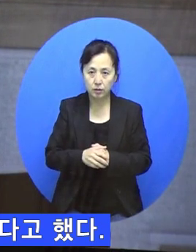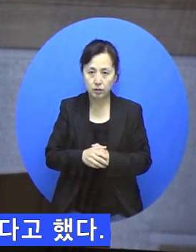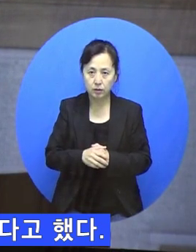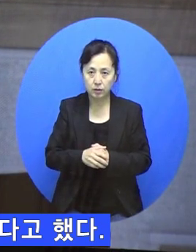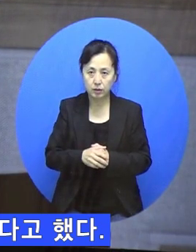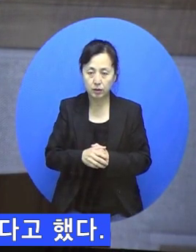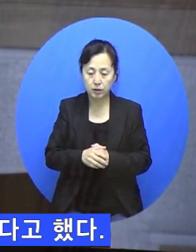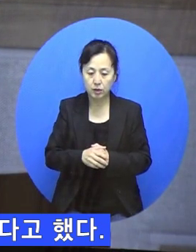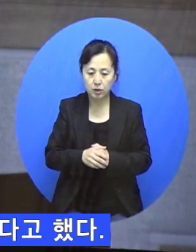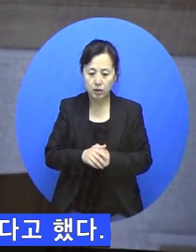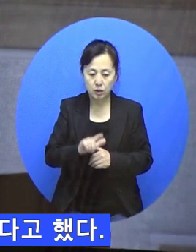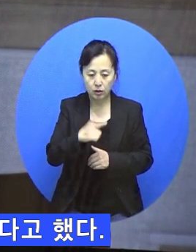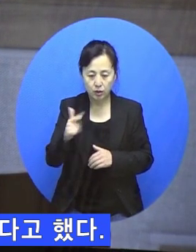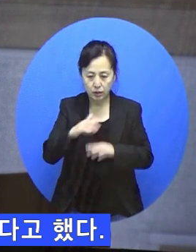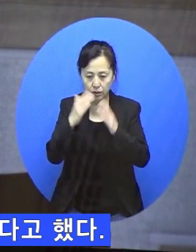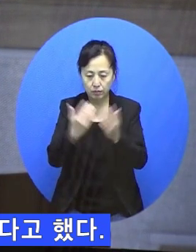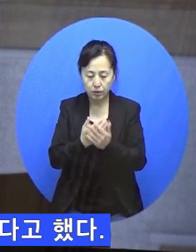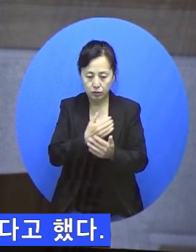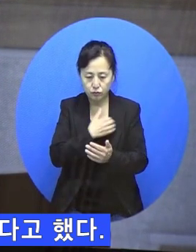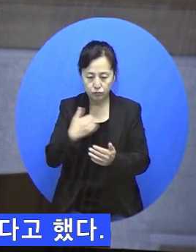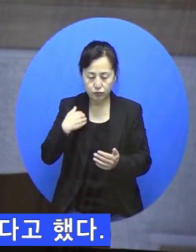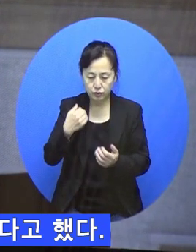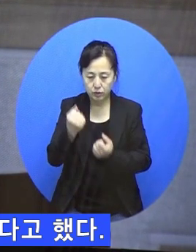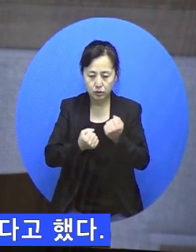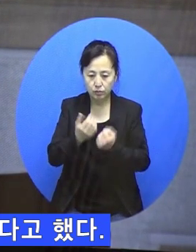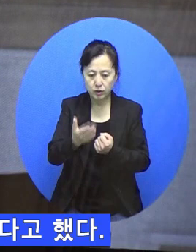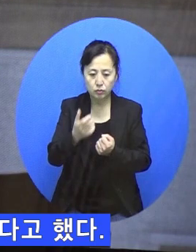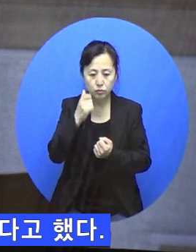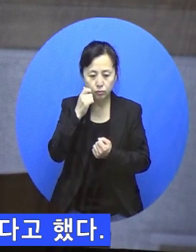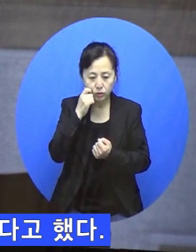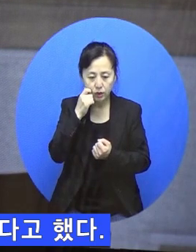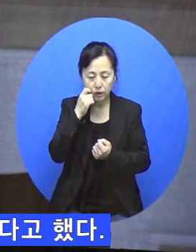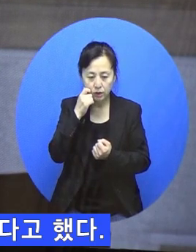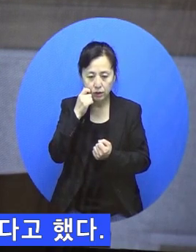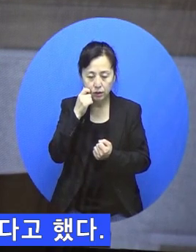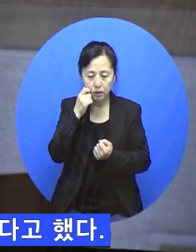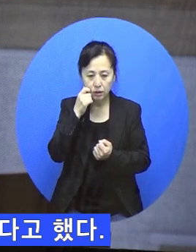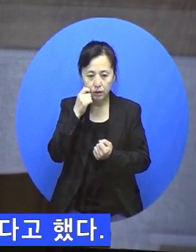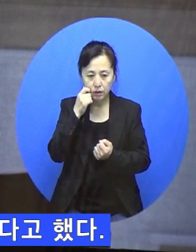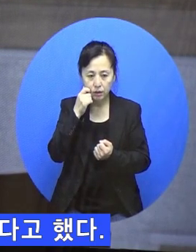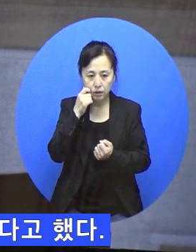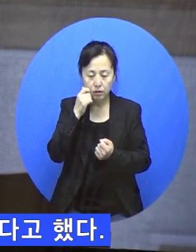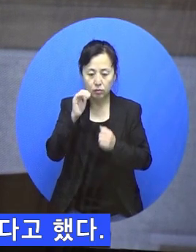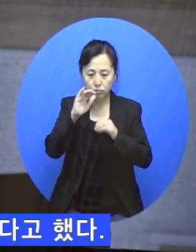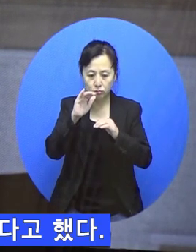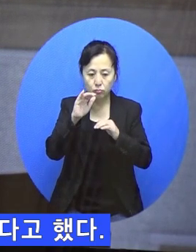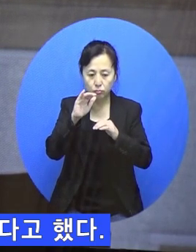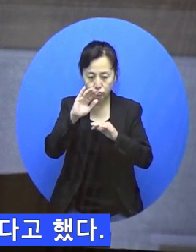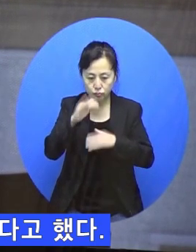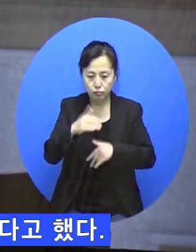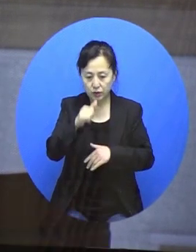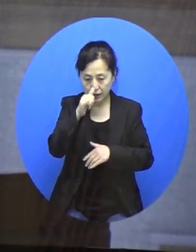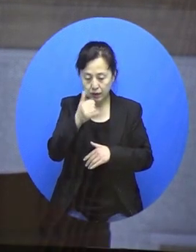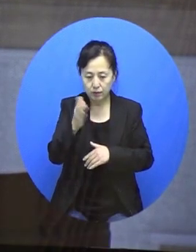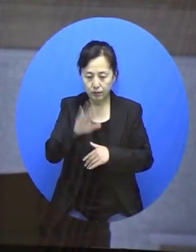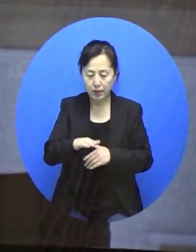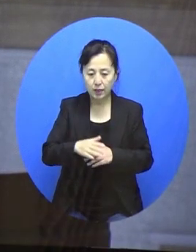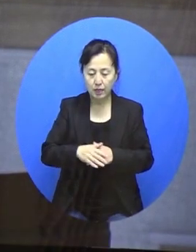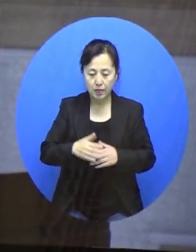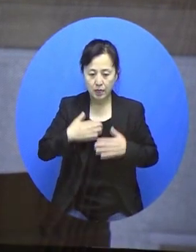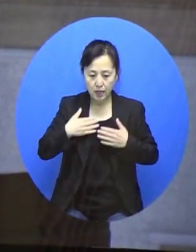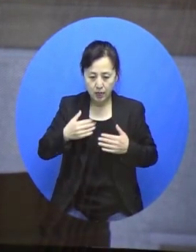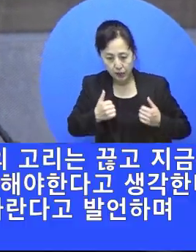어쩌면 뭐 언젠가는 공개가 될 수 있겠지만 지금 열심히 뛰고 있습니다. 그것만 알아주시고요. 좋은